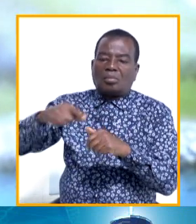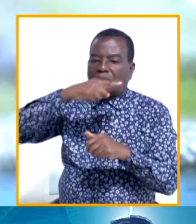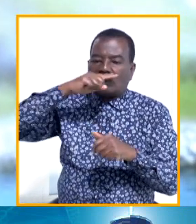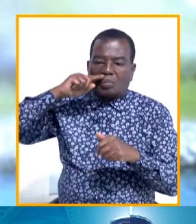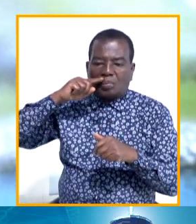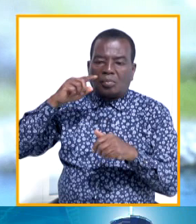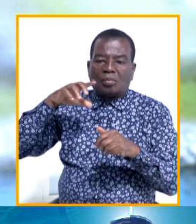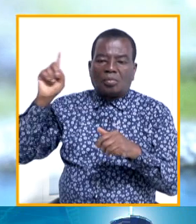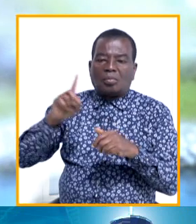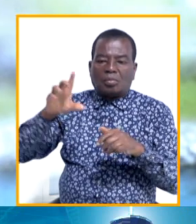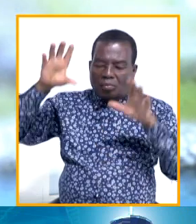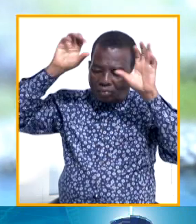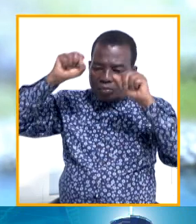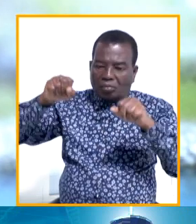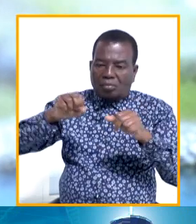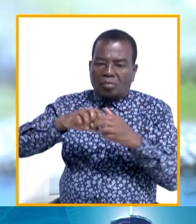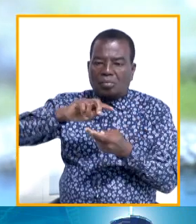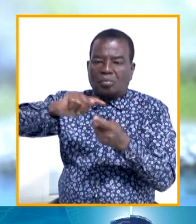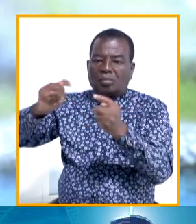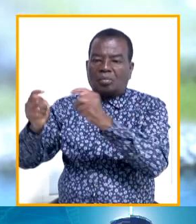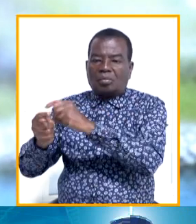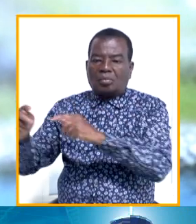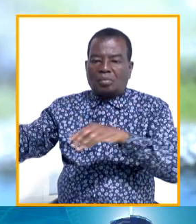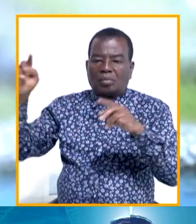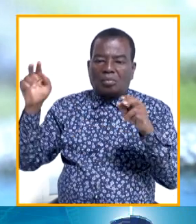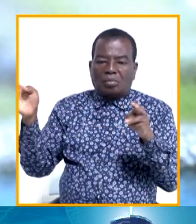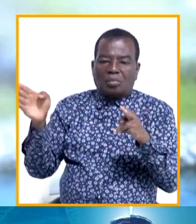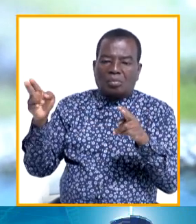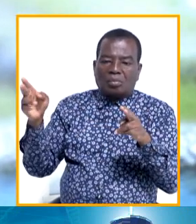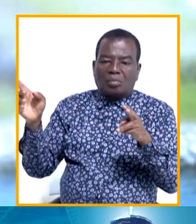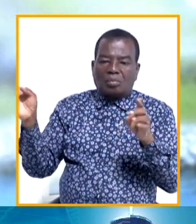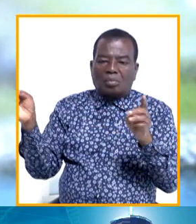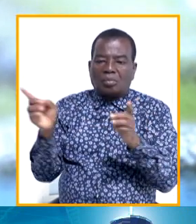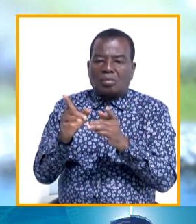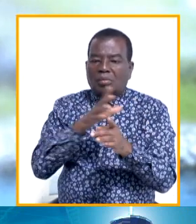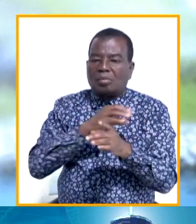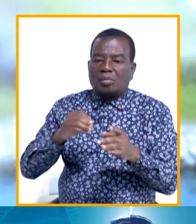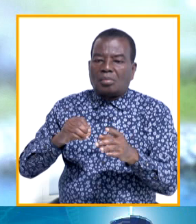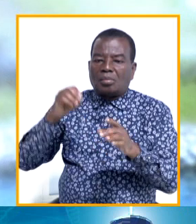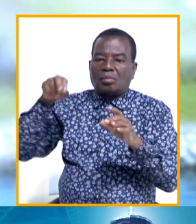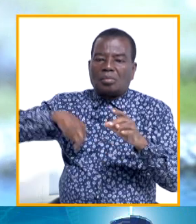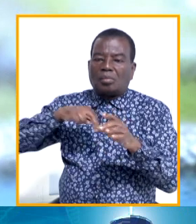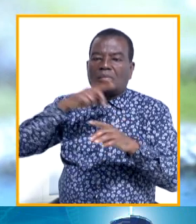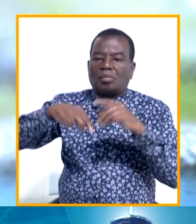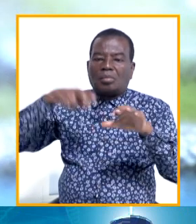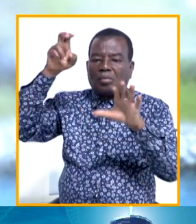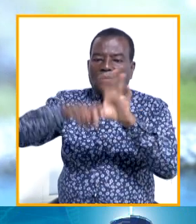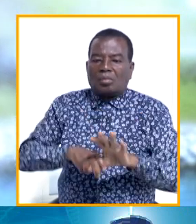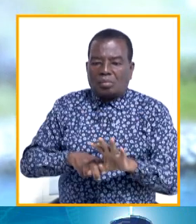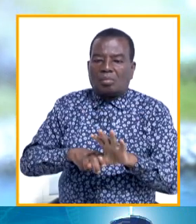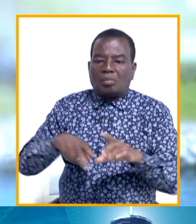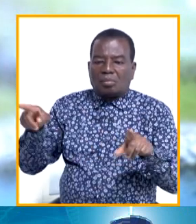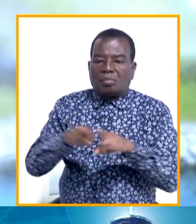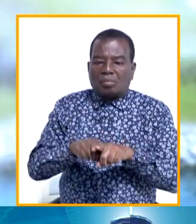le président de la Transition a rencontré le leader de l'opposition Albert andoasa nous irons en Ukraine où les drones sont